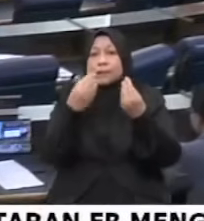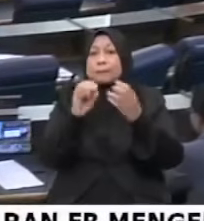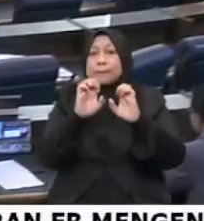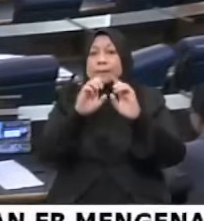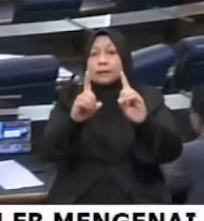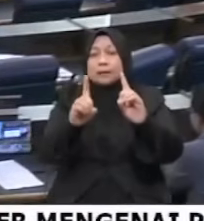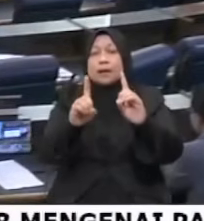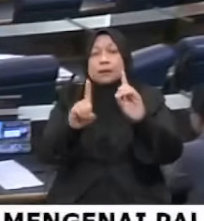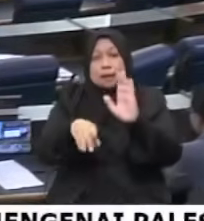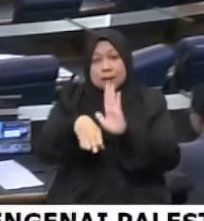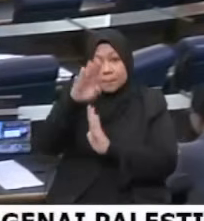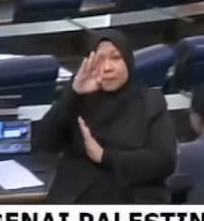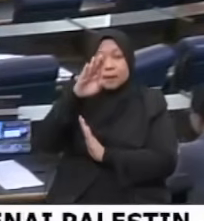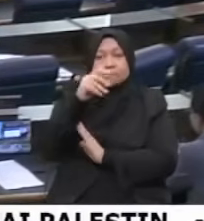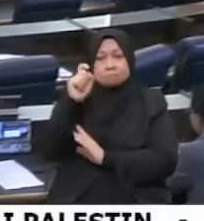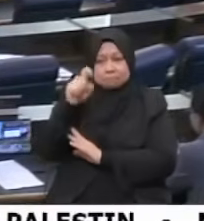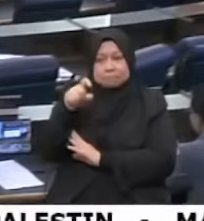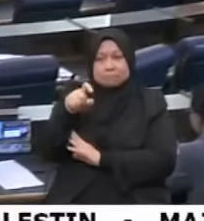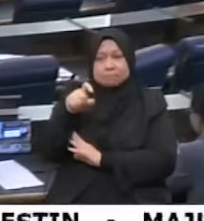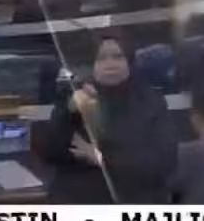pendidikan yang lebih